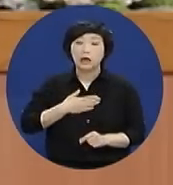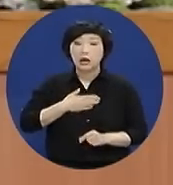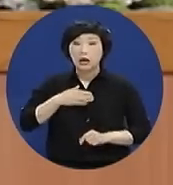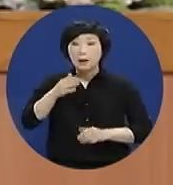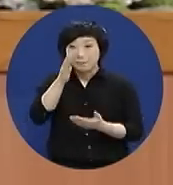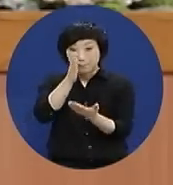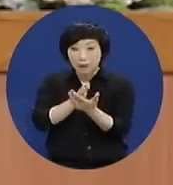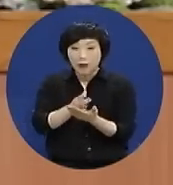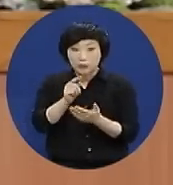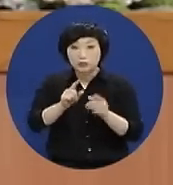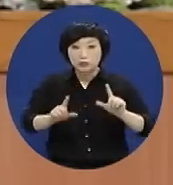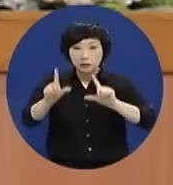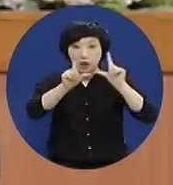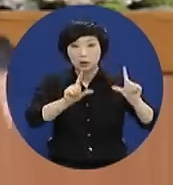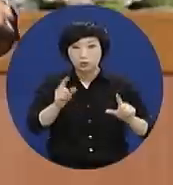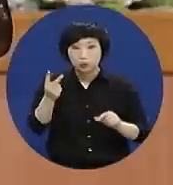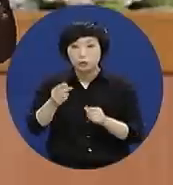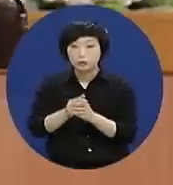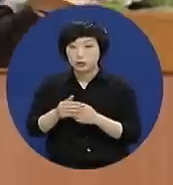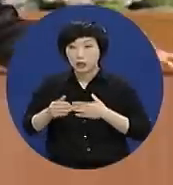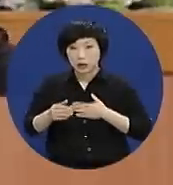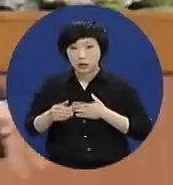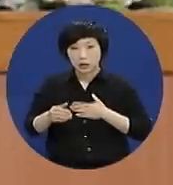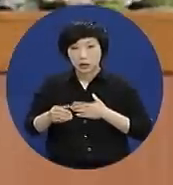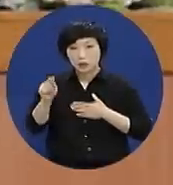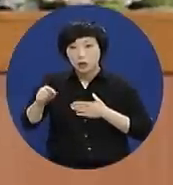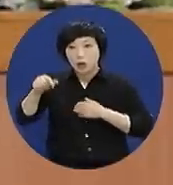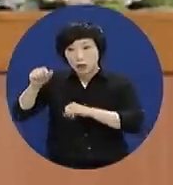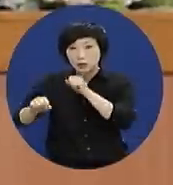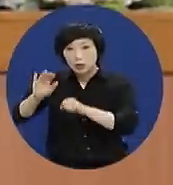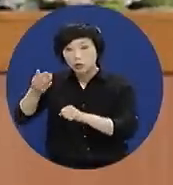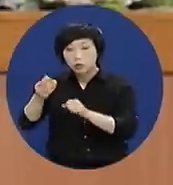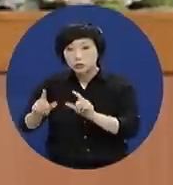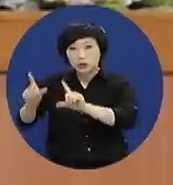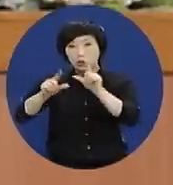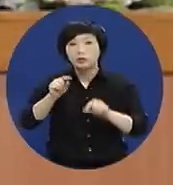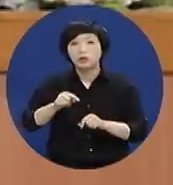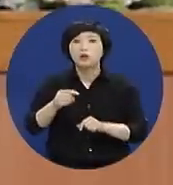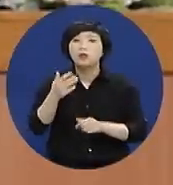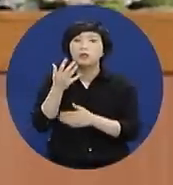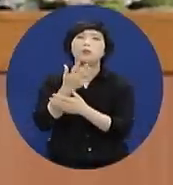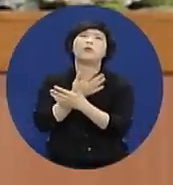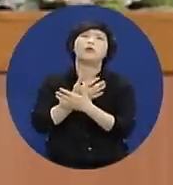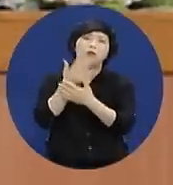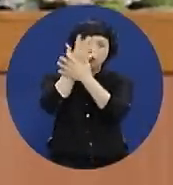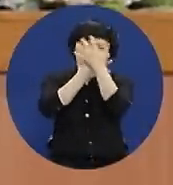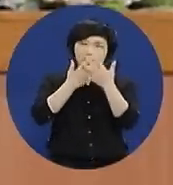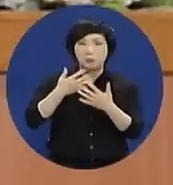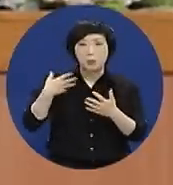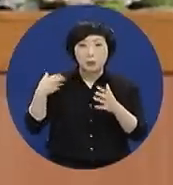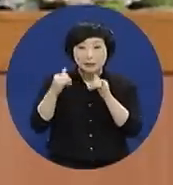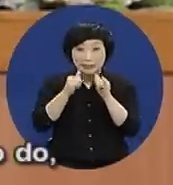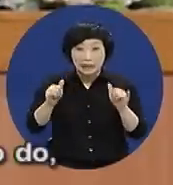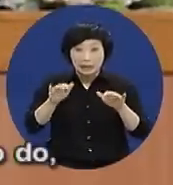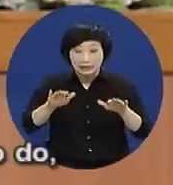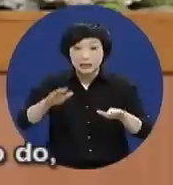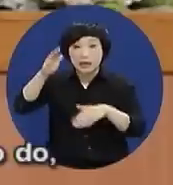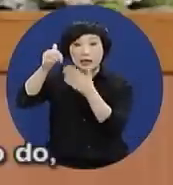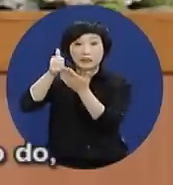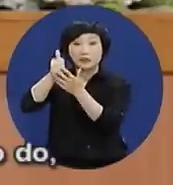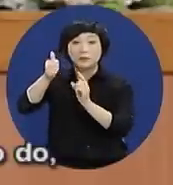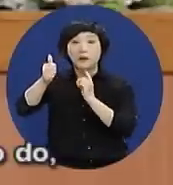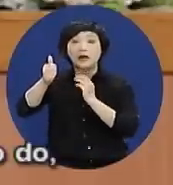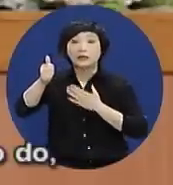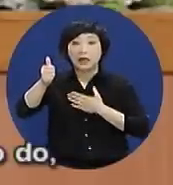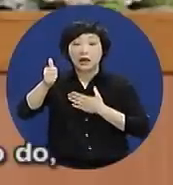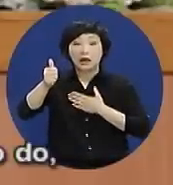し何をすれば生きるのかを人間が知らなかったということです神様だけが何を